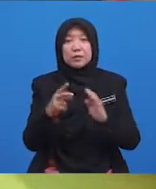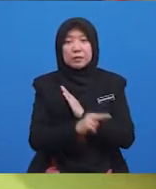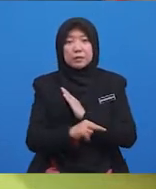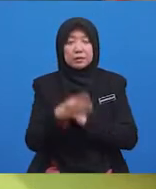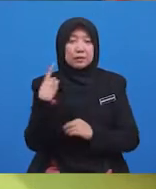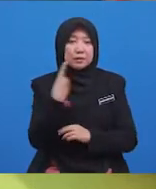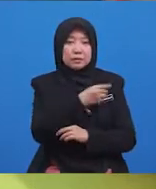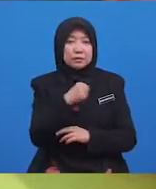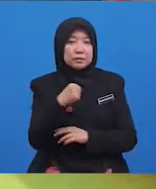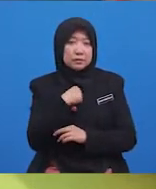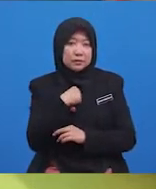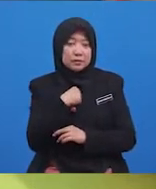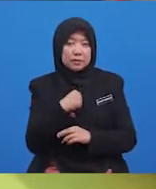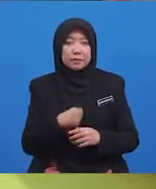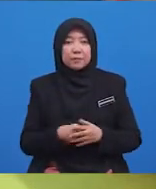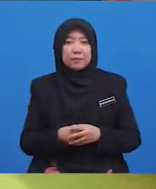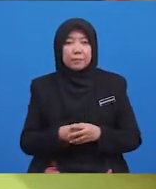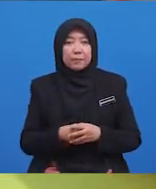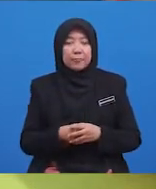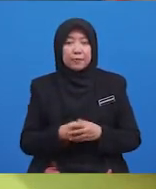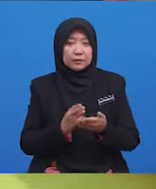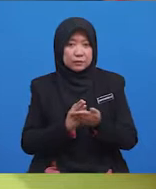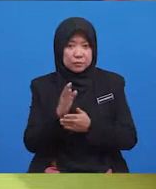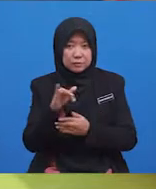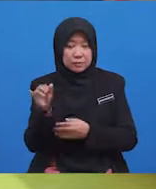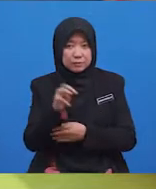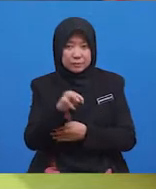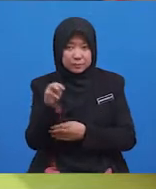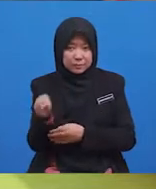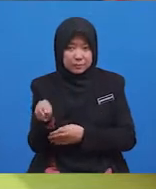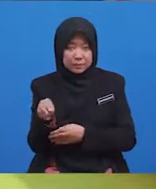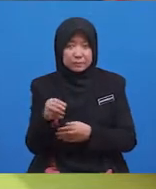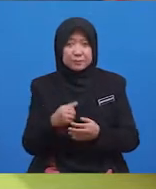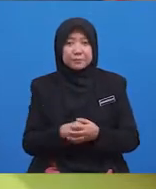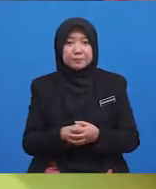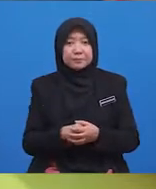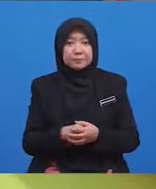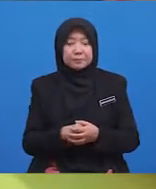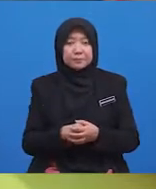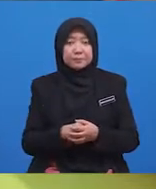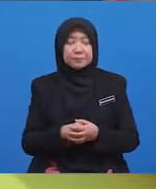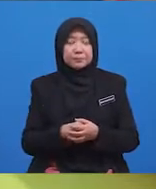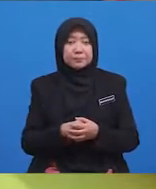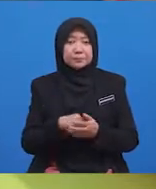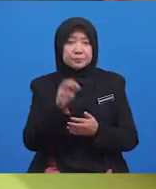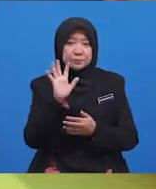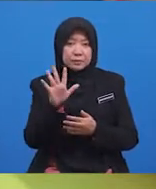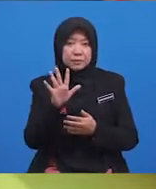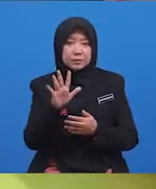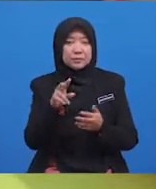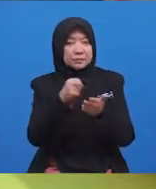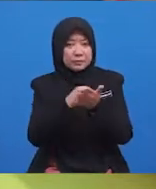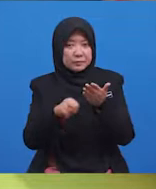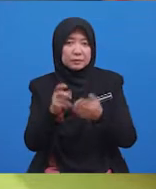kita sendiri. Seterusnya, murid-murid, berdasarkan 5 nilai yang telah cikgu